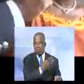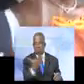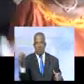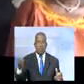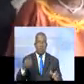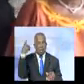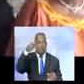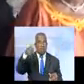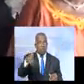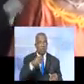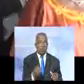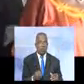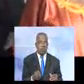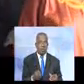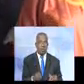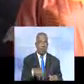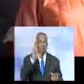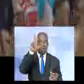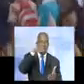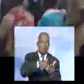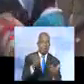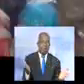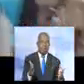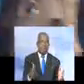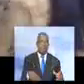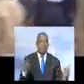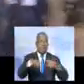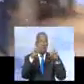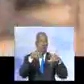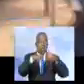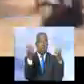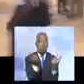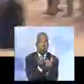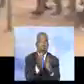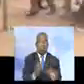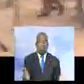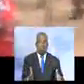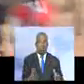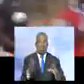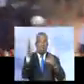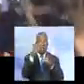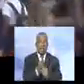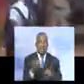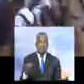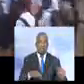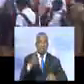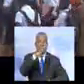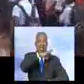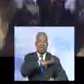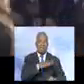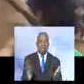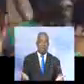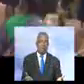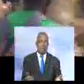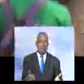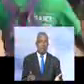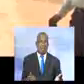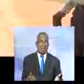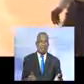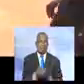COGES, seulement 3 000 COGES bénéficient des subventions. Ainsi, ce projet, un COGES, une plantation, est